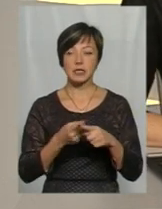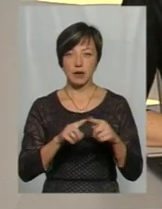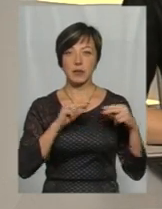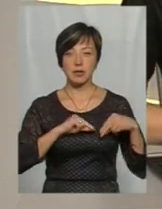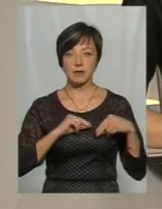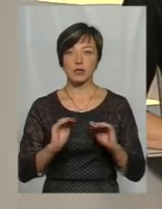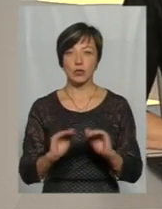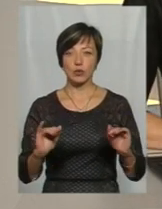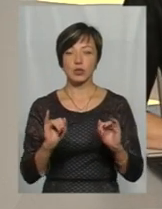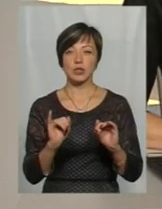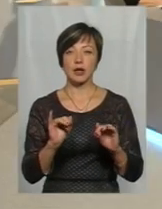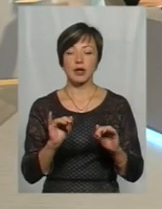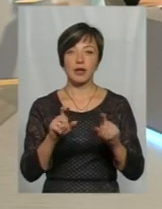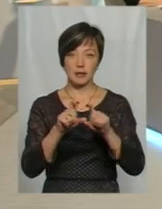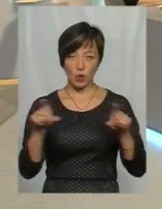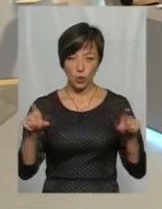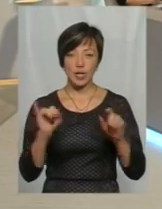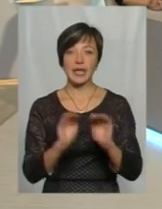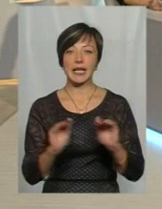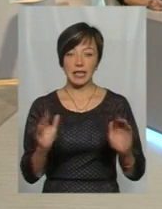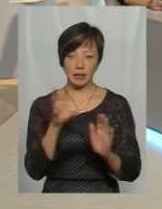працівники садочка і діти.